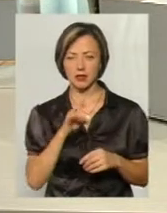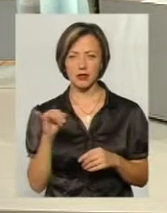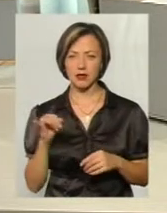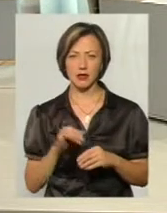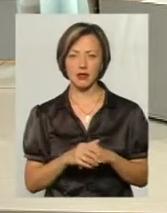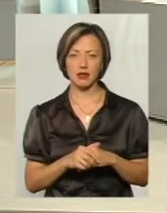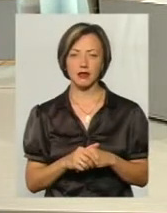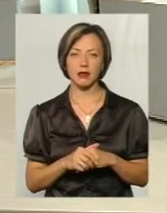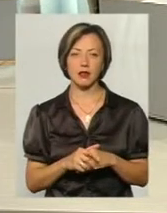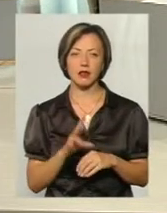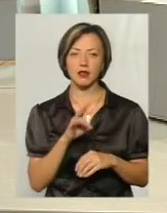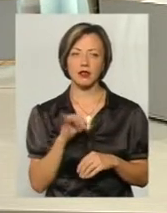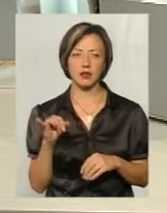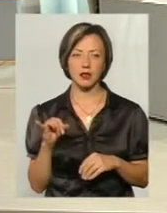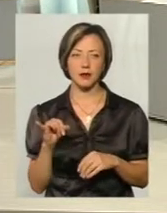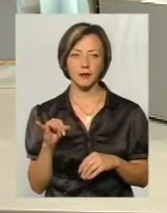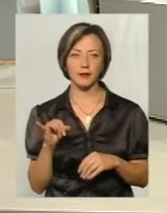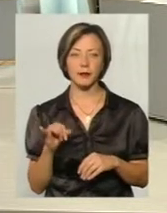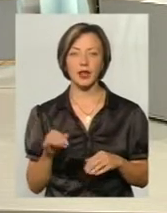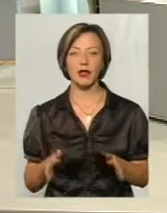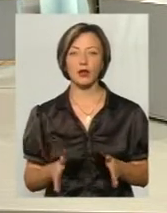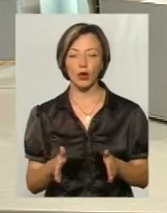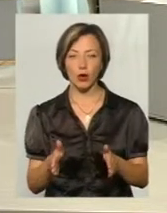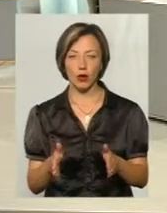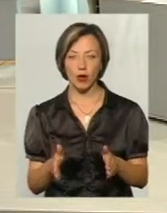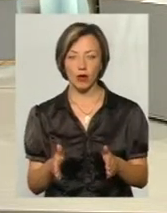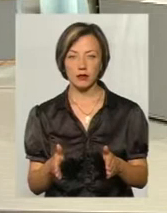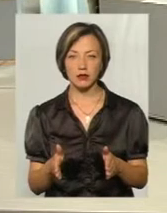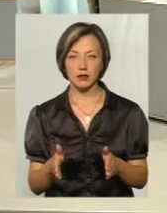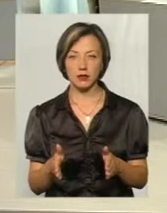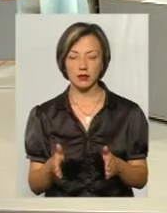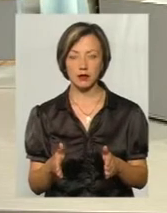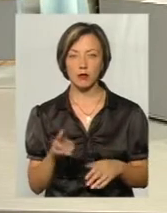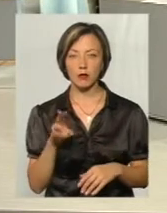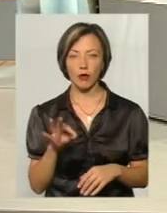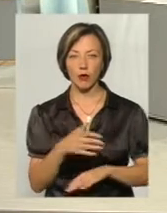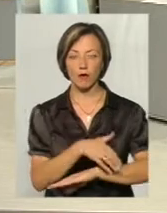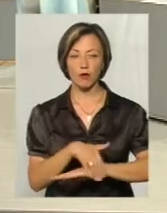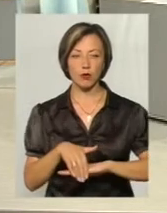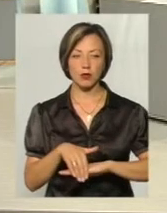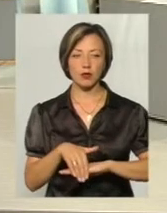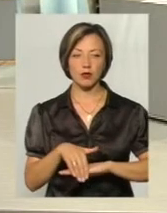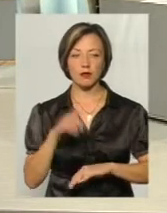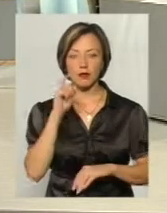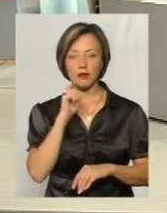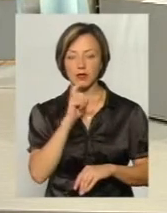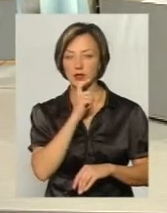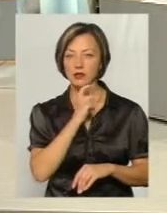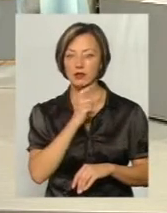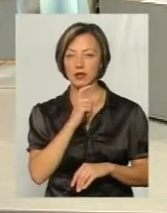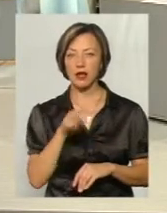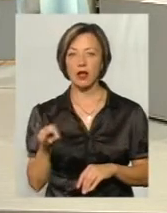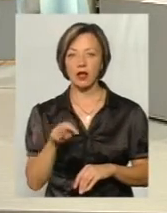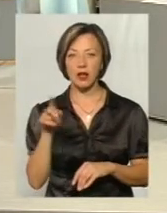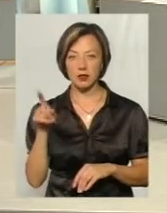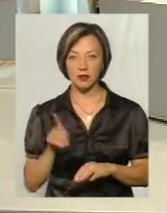скандалу, почались вони укладатись. Ні. От дорога по вулиці Вінницькій в